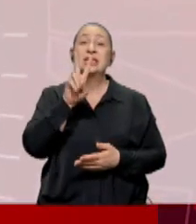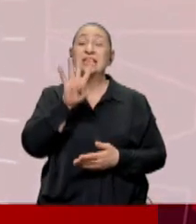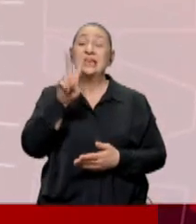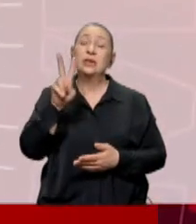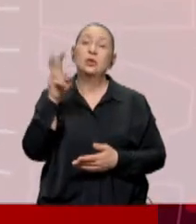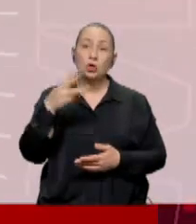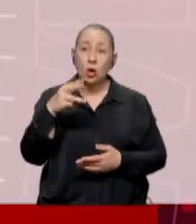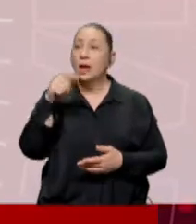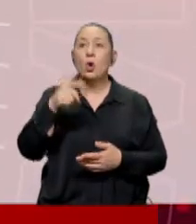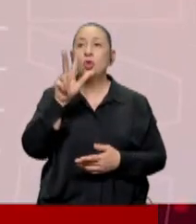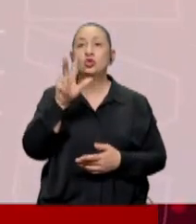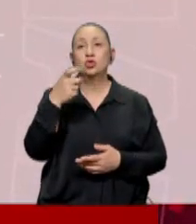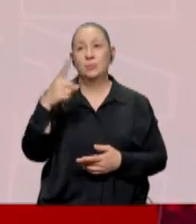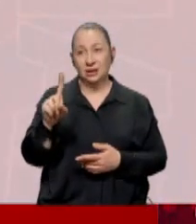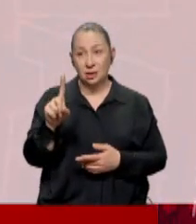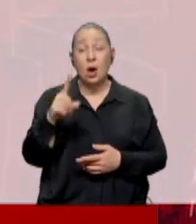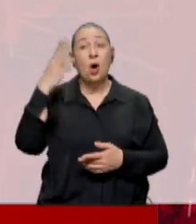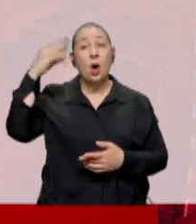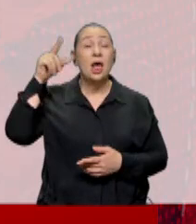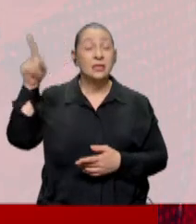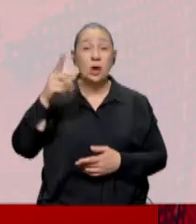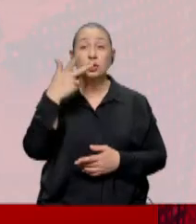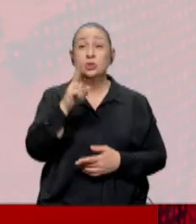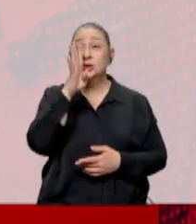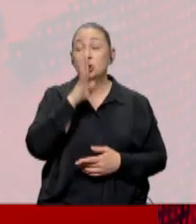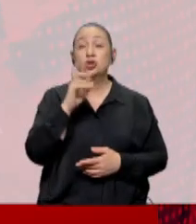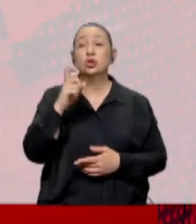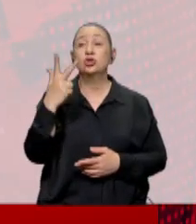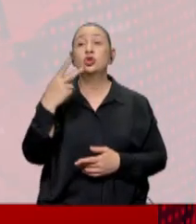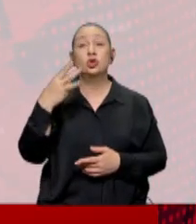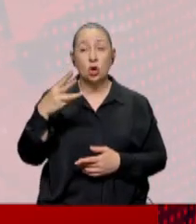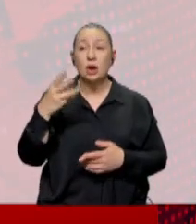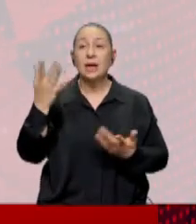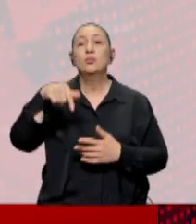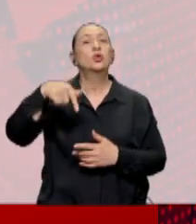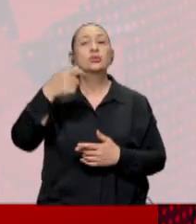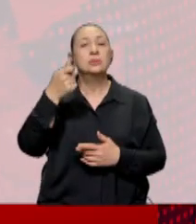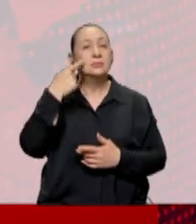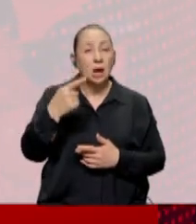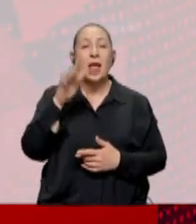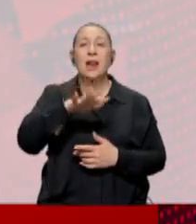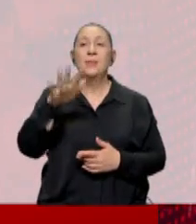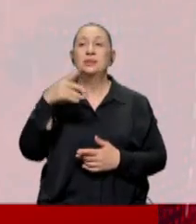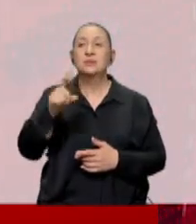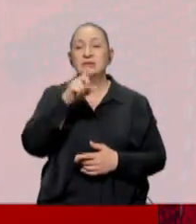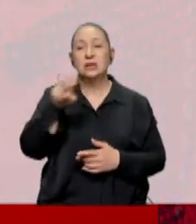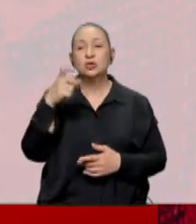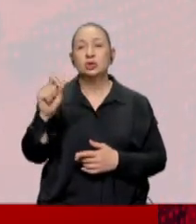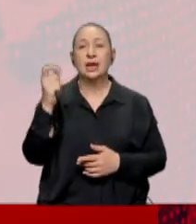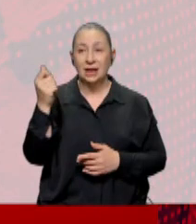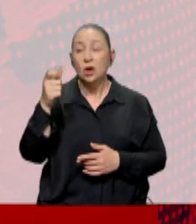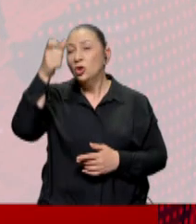euro, yani bugünkü kurla 39 bin lira. Hollanda'da 3.493 euro, yine bugünkü kurla 55.890